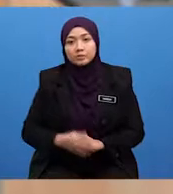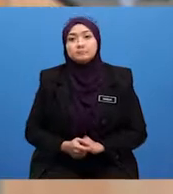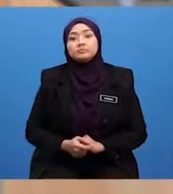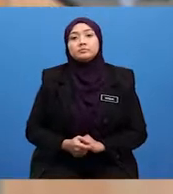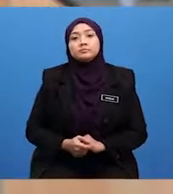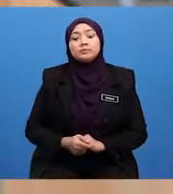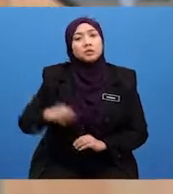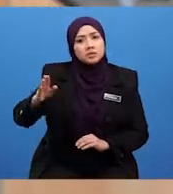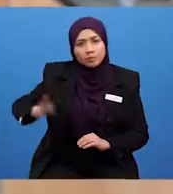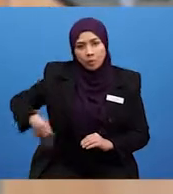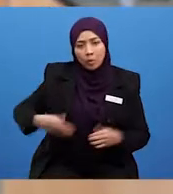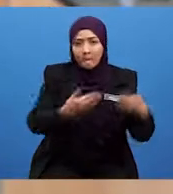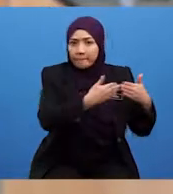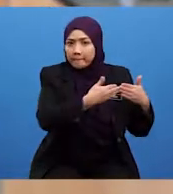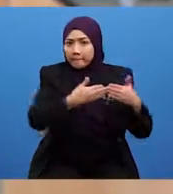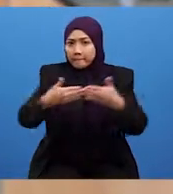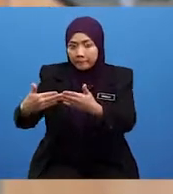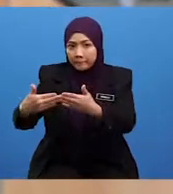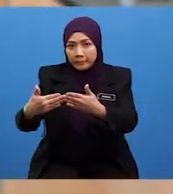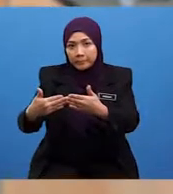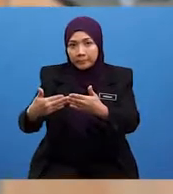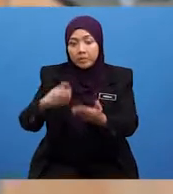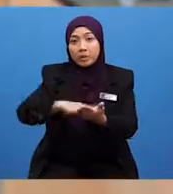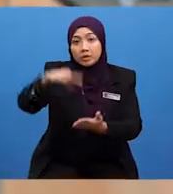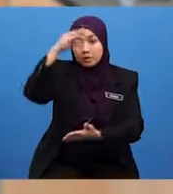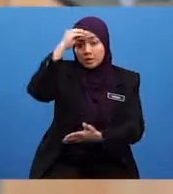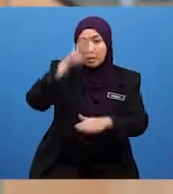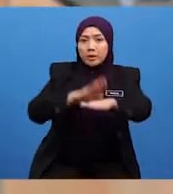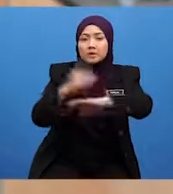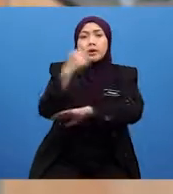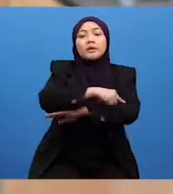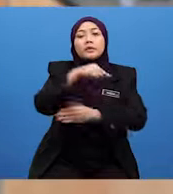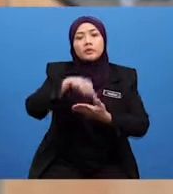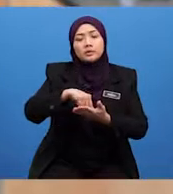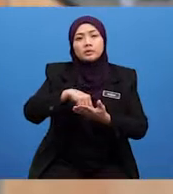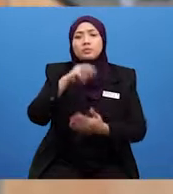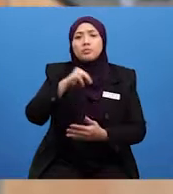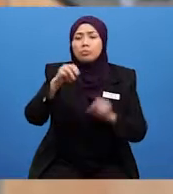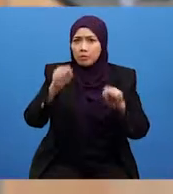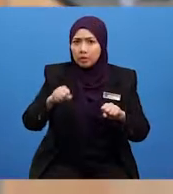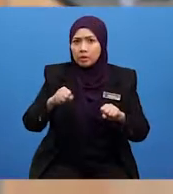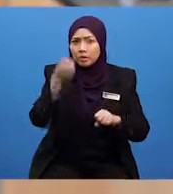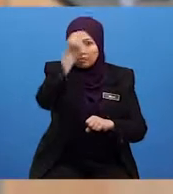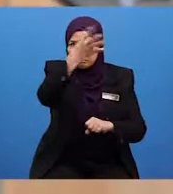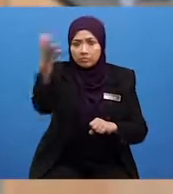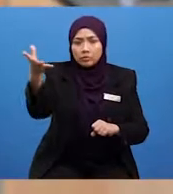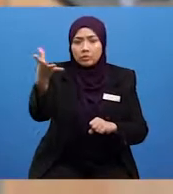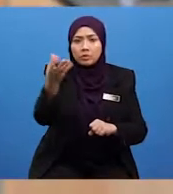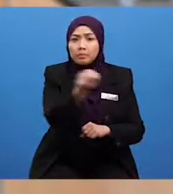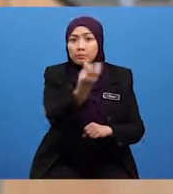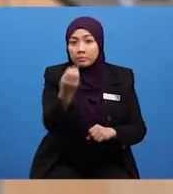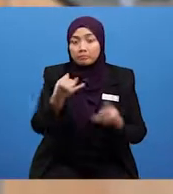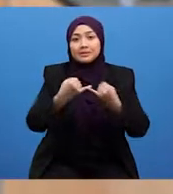Sebelum cikgu terangkan lebih lanjut, murid-murid, boleh tak anda memberi beberapa jenis